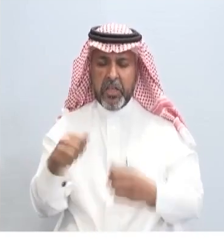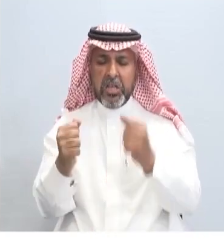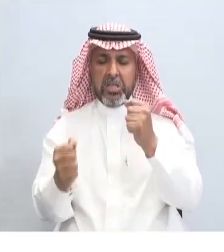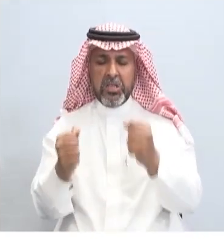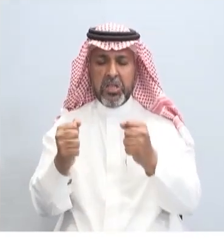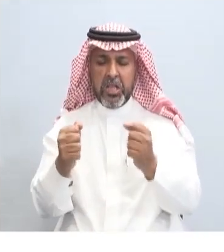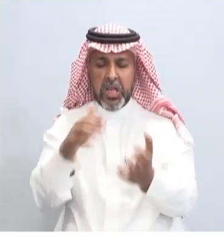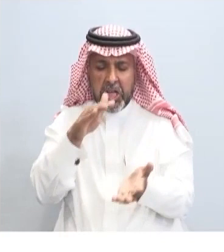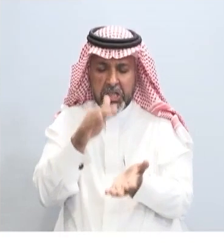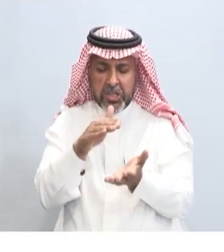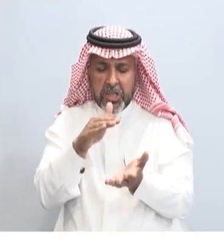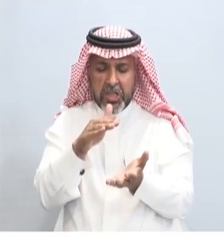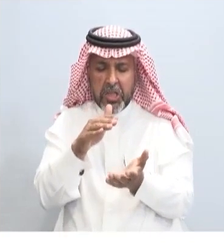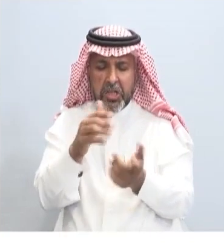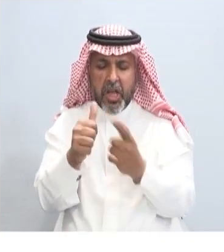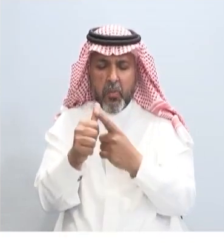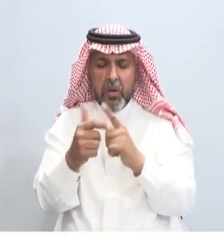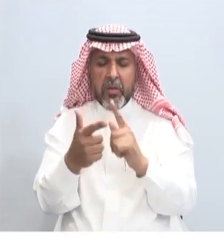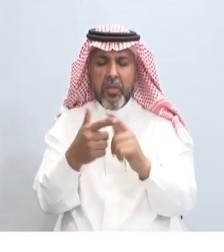الحادثتان غير